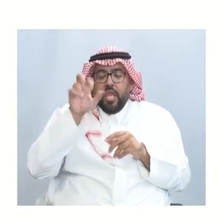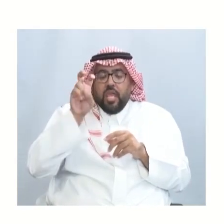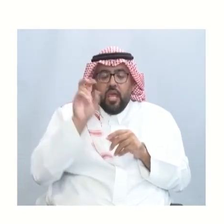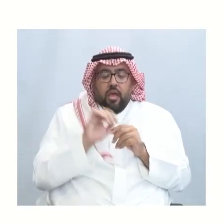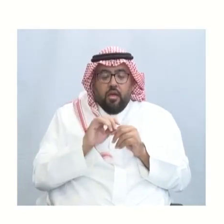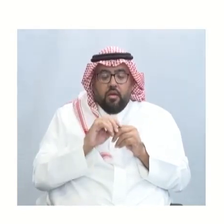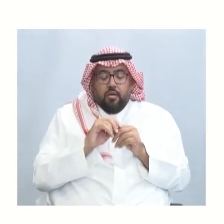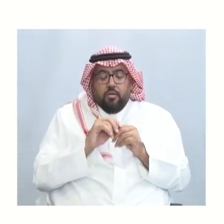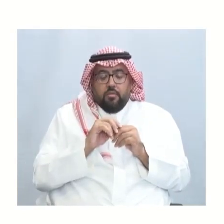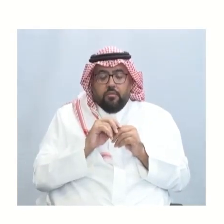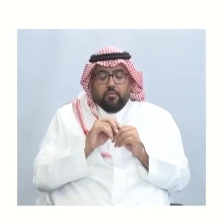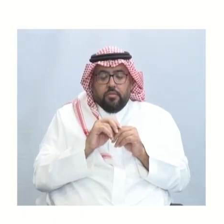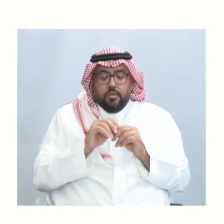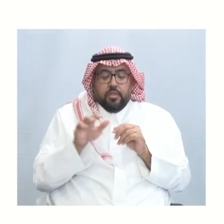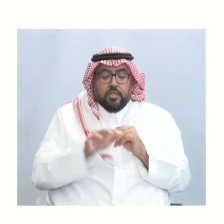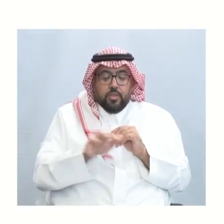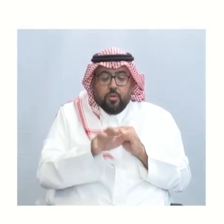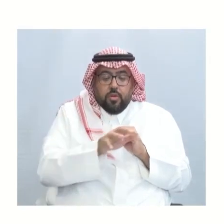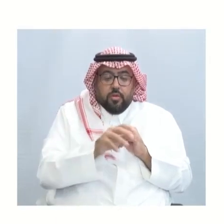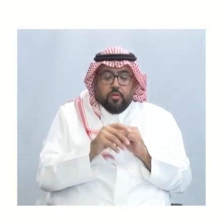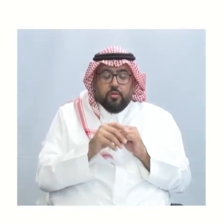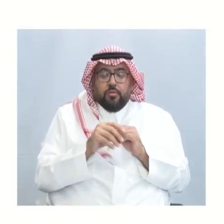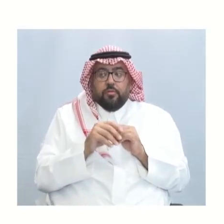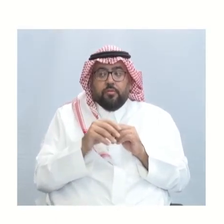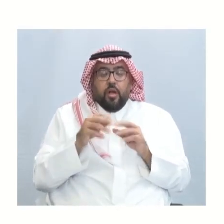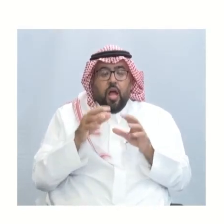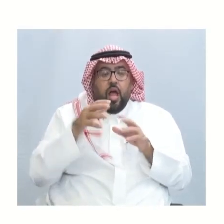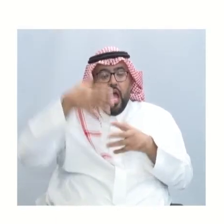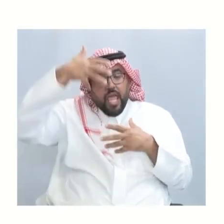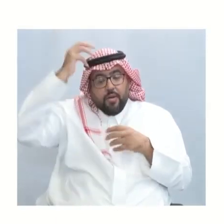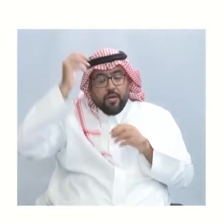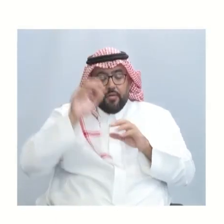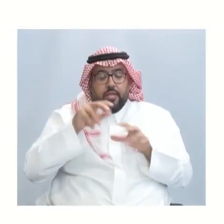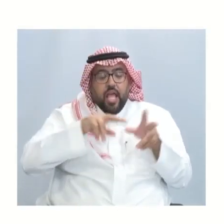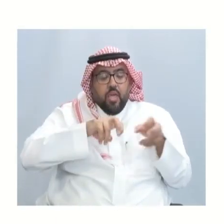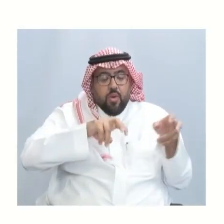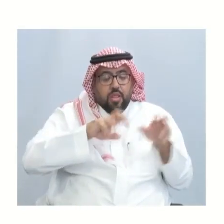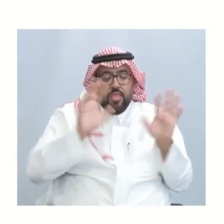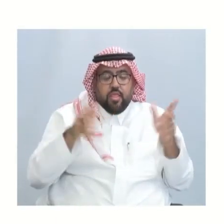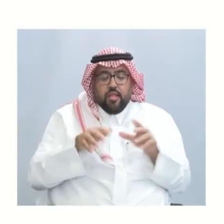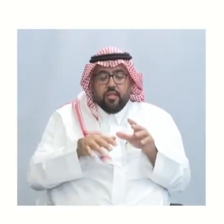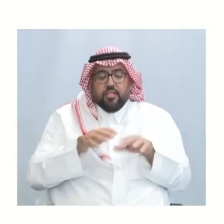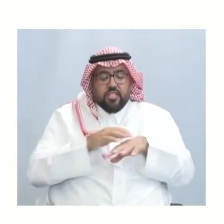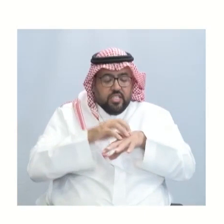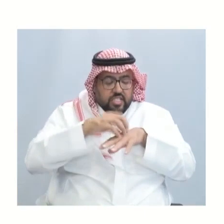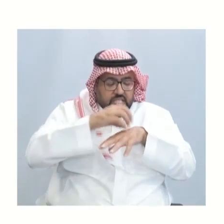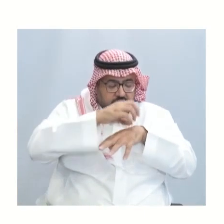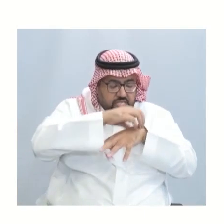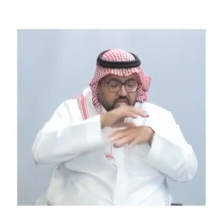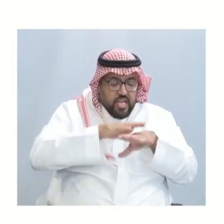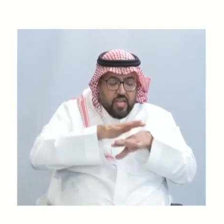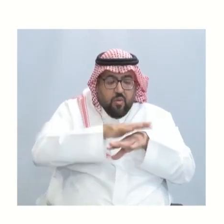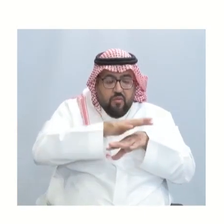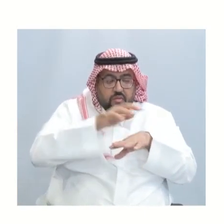والجنين كذلك الزواحف عندما تكون حيوانات بالغه يكون الجلد جاف حرشفي